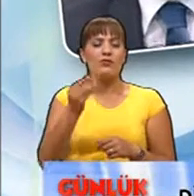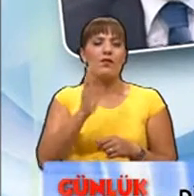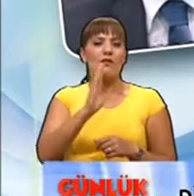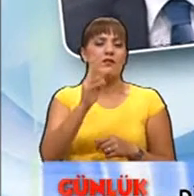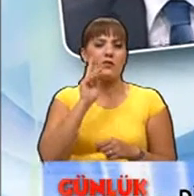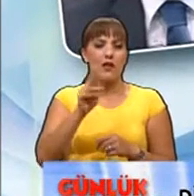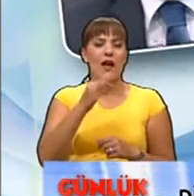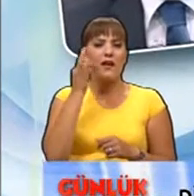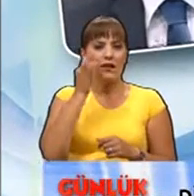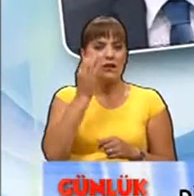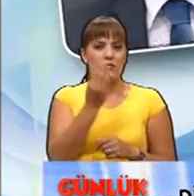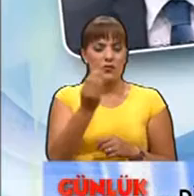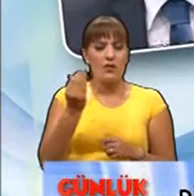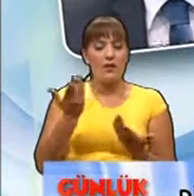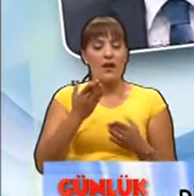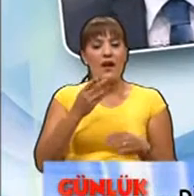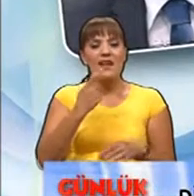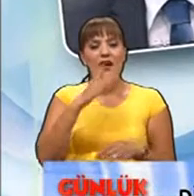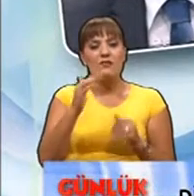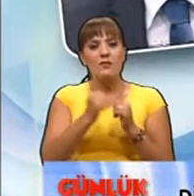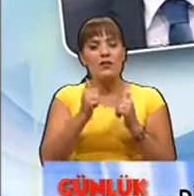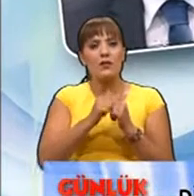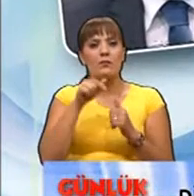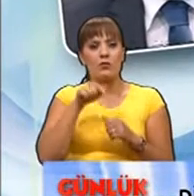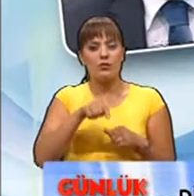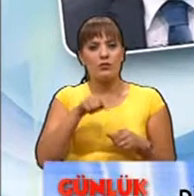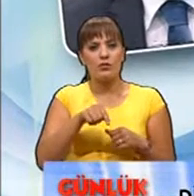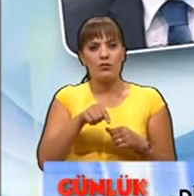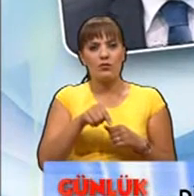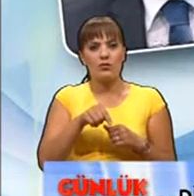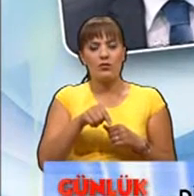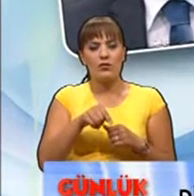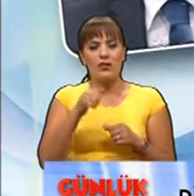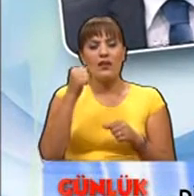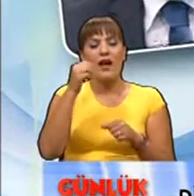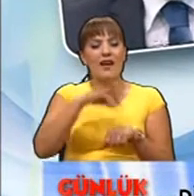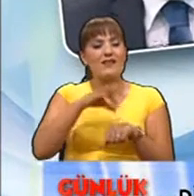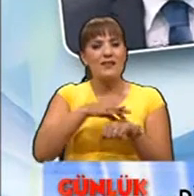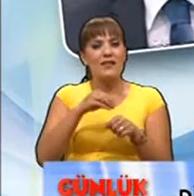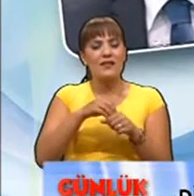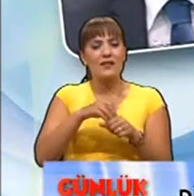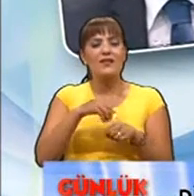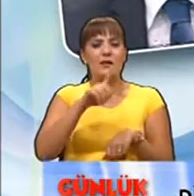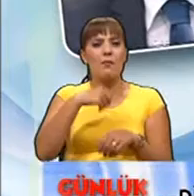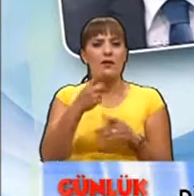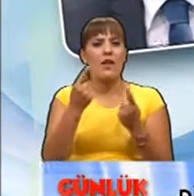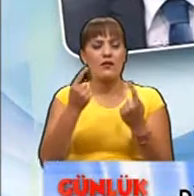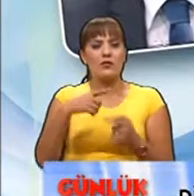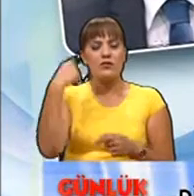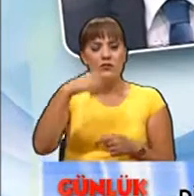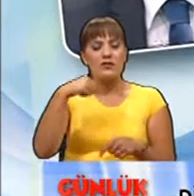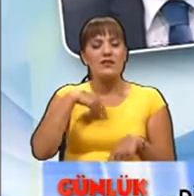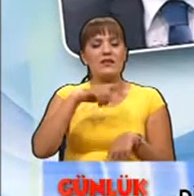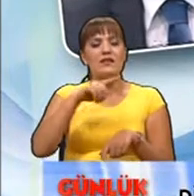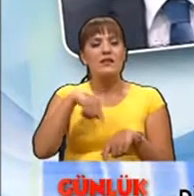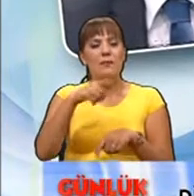fazla görünür. Erkeklerden çok. Ve aslında yaşla birlikte bu gum smile zamanla azalır. Çünkü yaşla